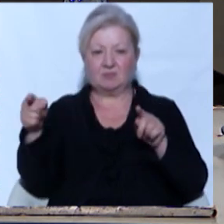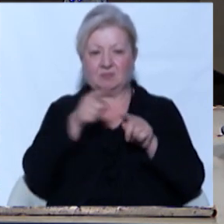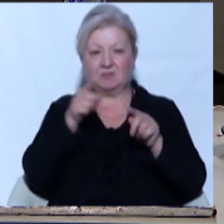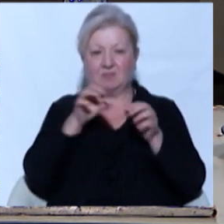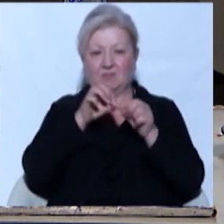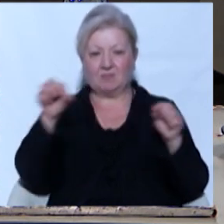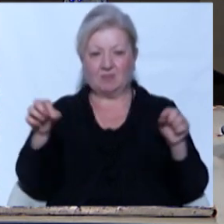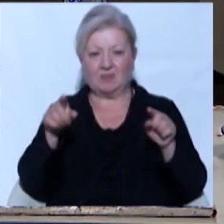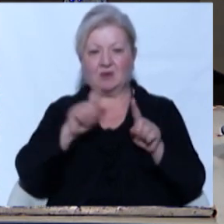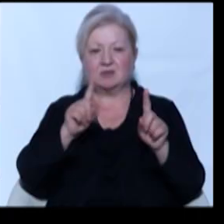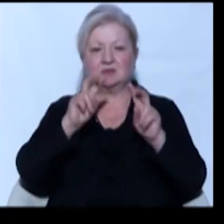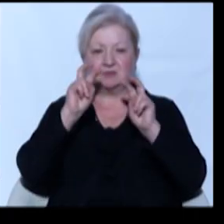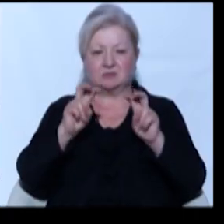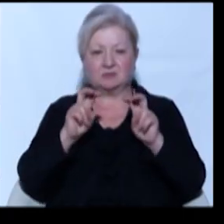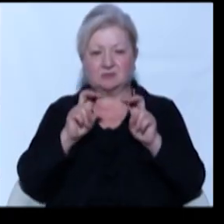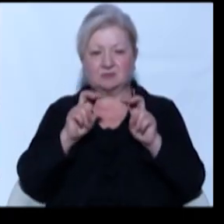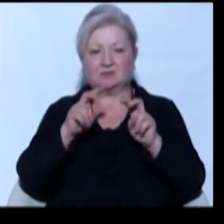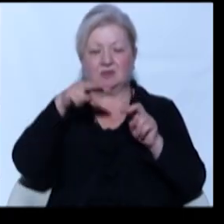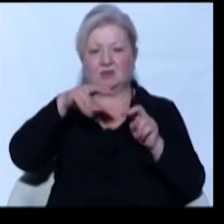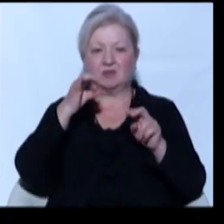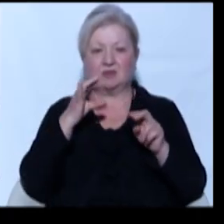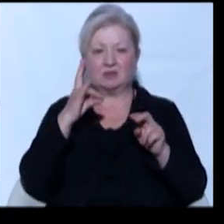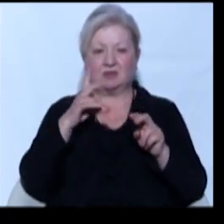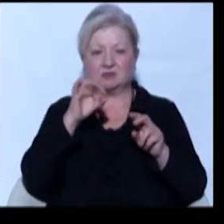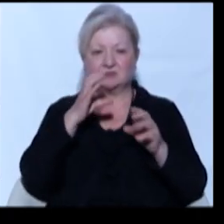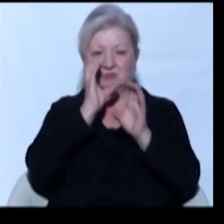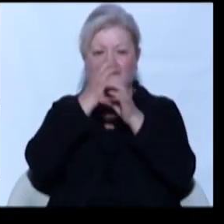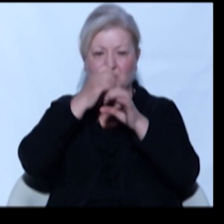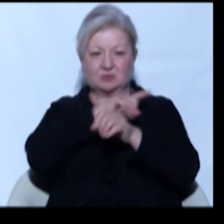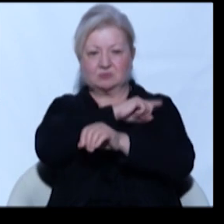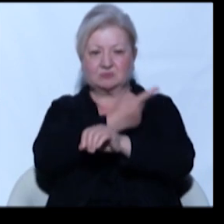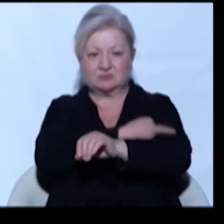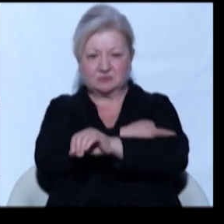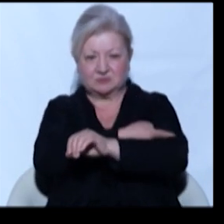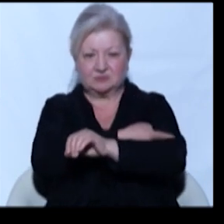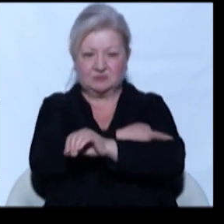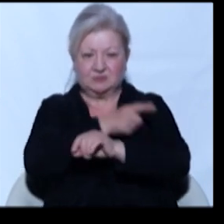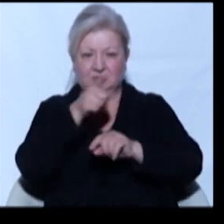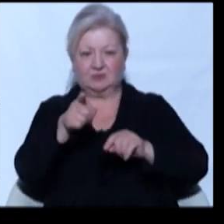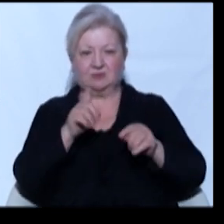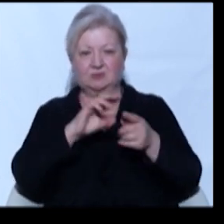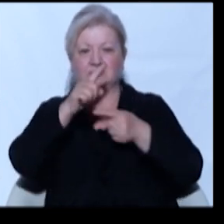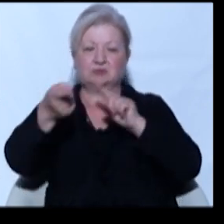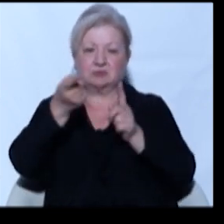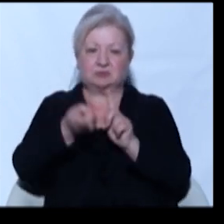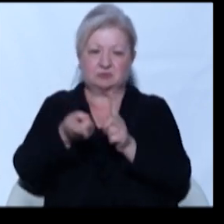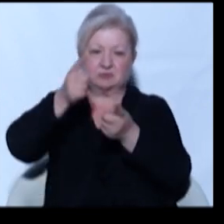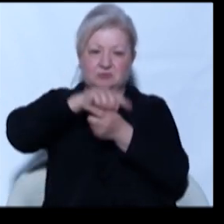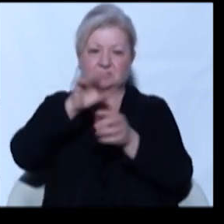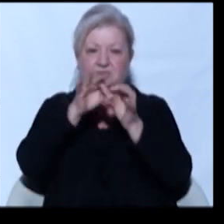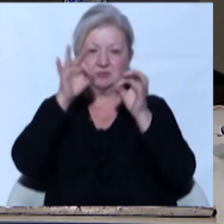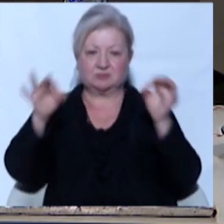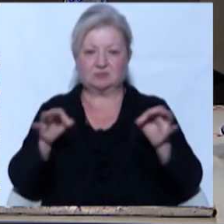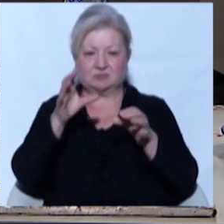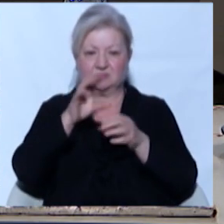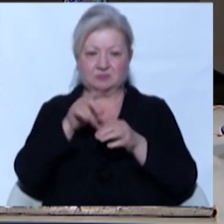და რას ნიშნავს ლინზის ოპტიკური ძალა. ფოკუსური მანძილი შებრუნებული სიდიდე იზომება